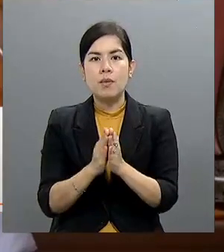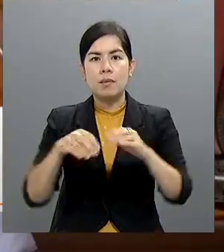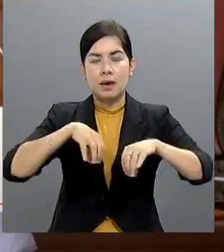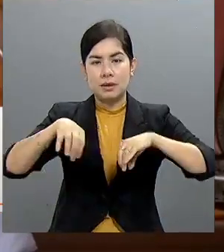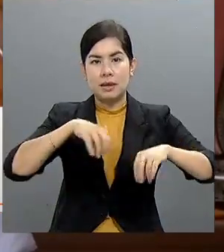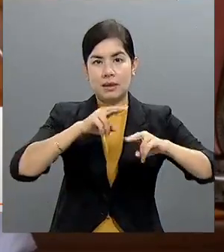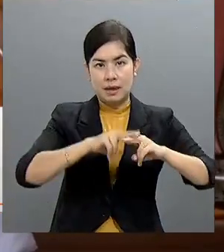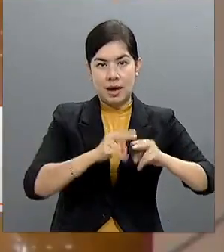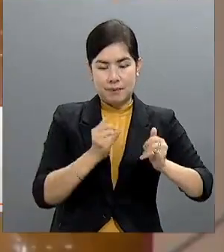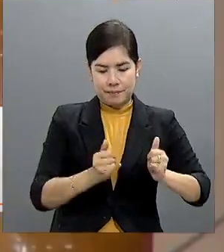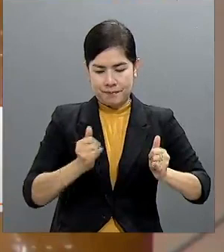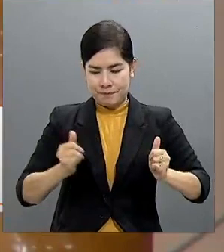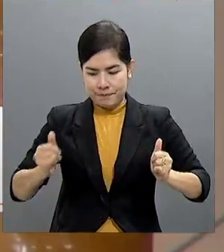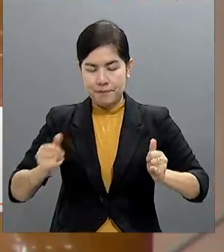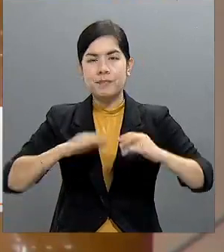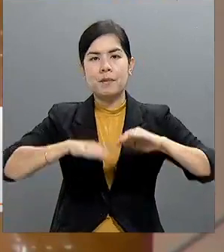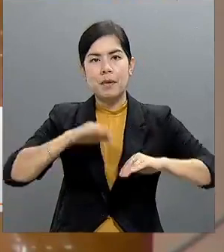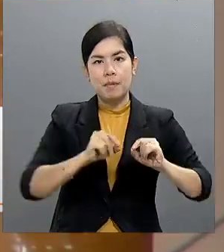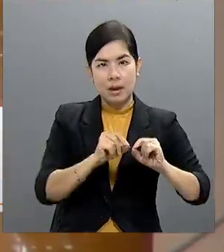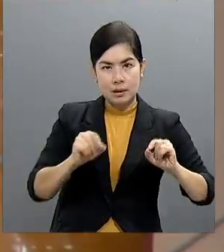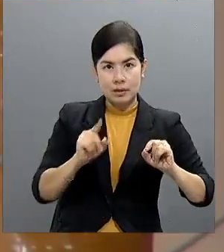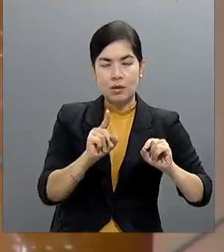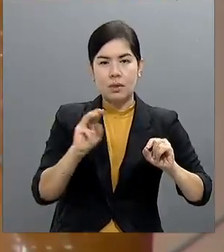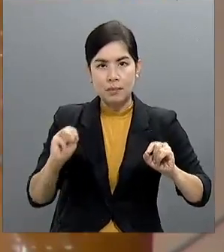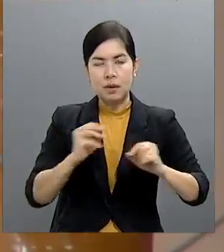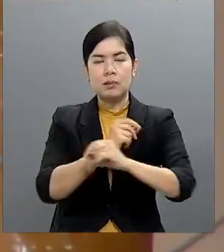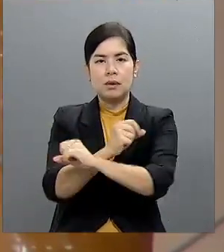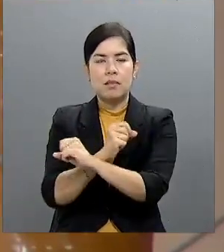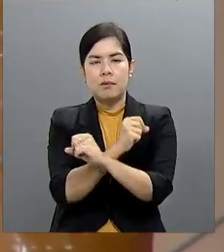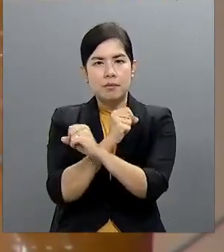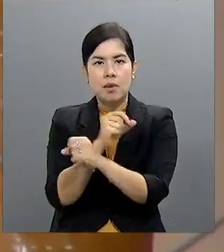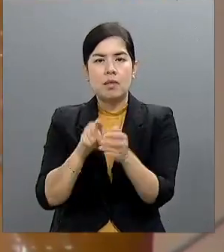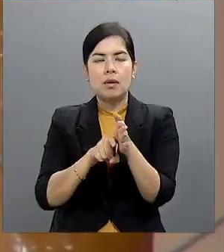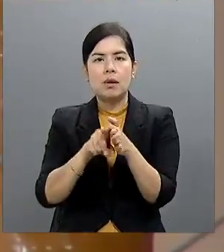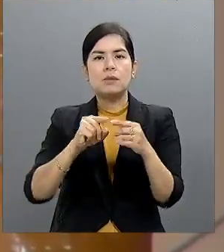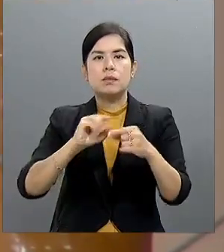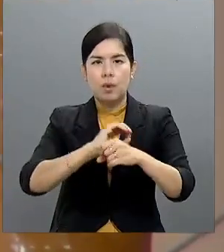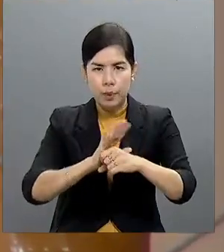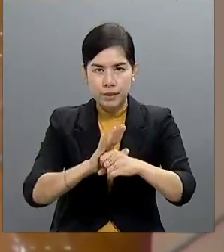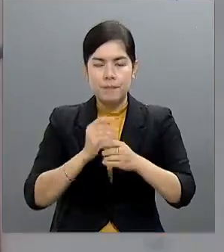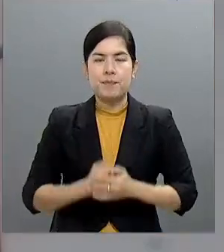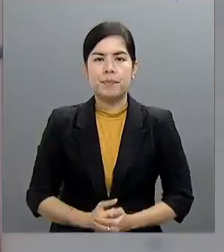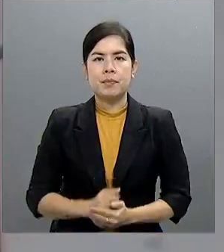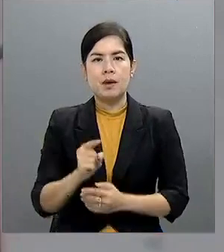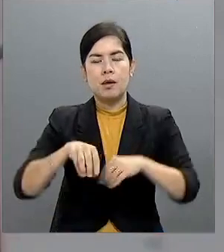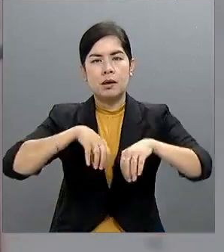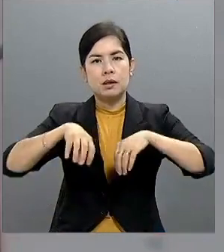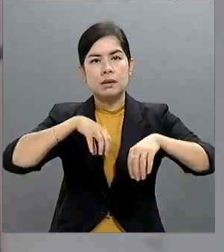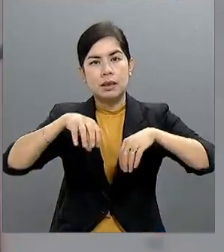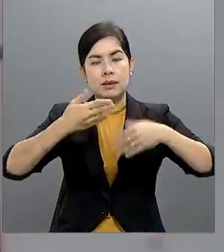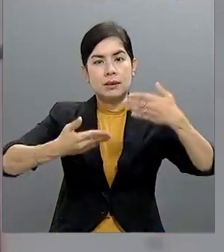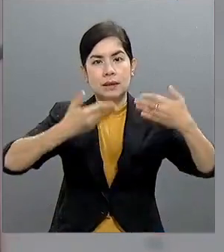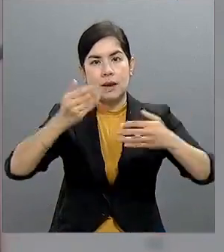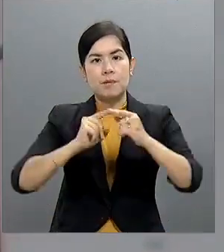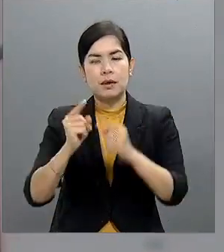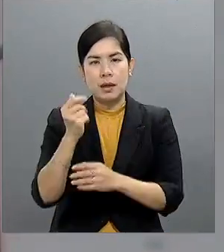อย่างน้อย1เมตรป้องกันโควิด-19 กันค่ะทั้งนี้แม้จะสามารถประกอบกิจกรรมทางศาสนาได้ตามปกติแล้วแต่ว่าทางจังหวัด